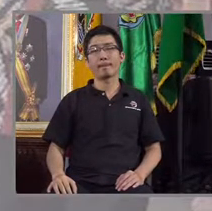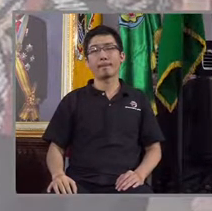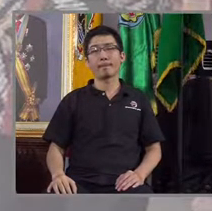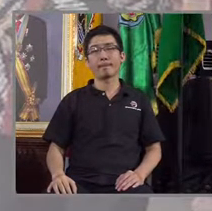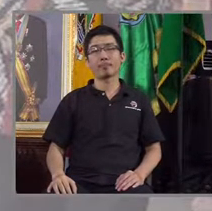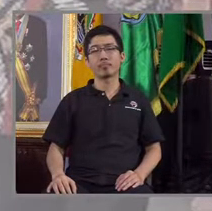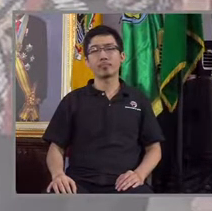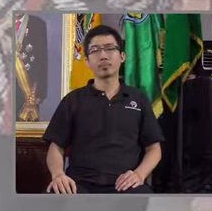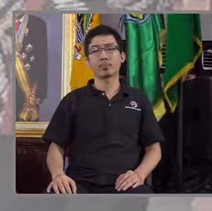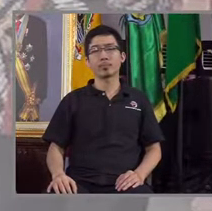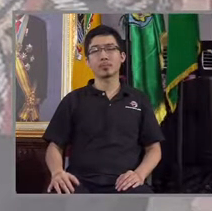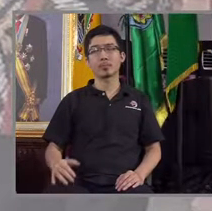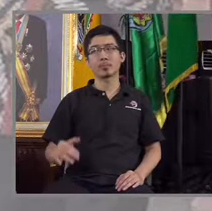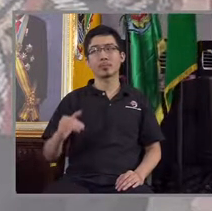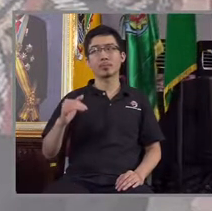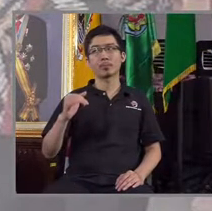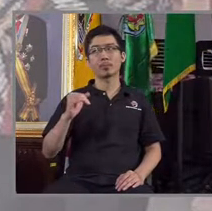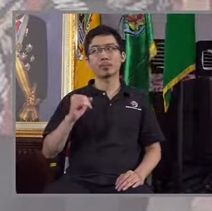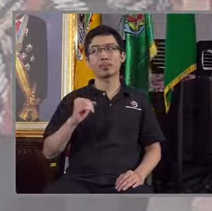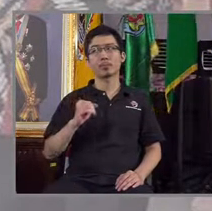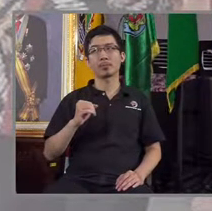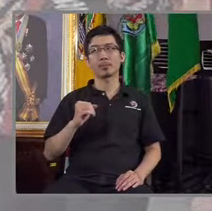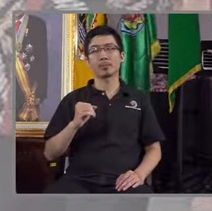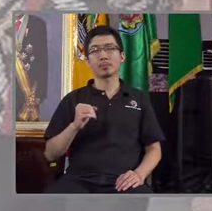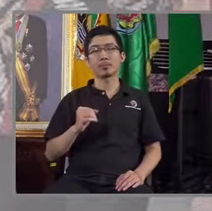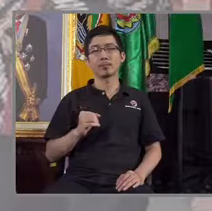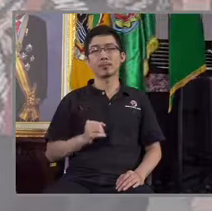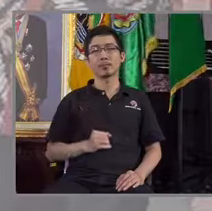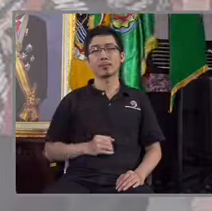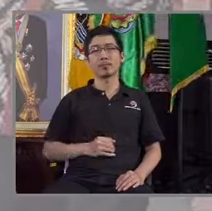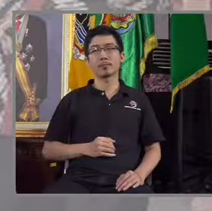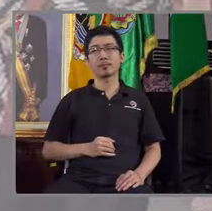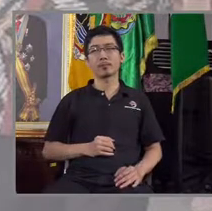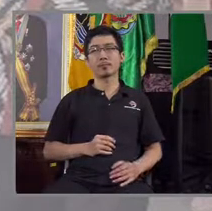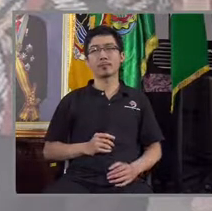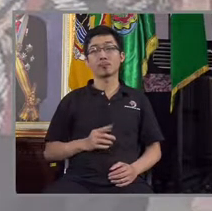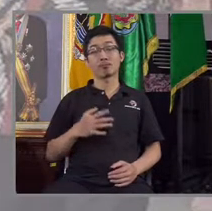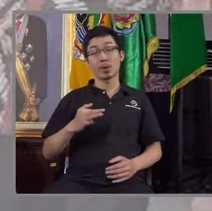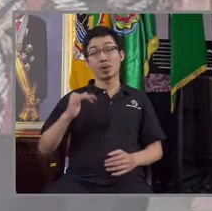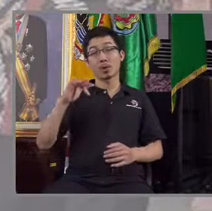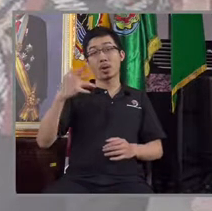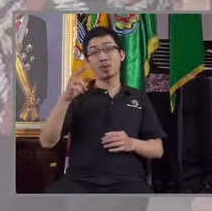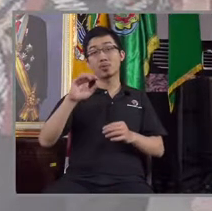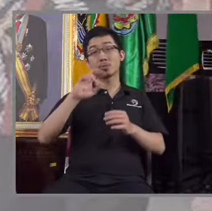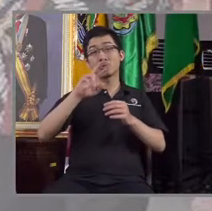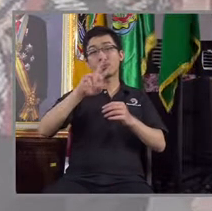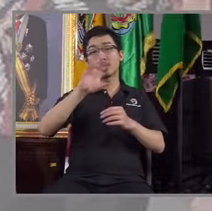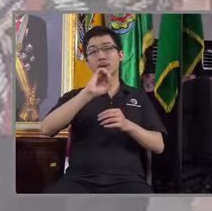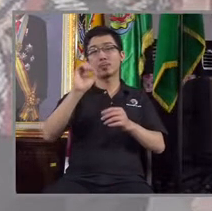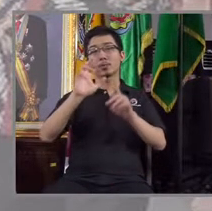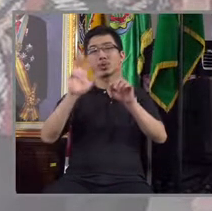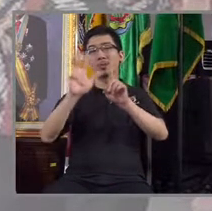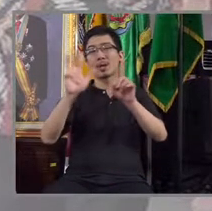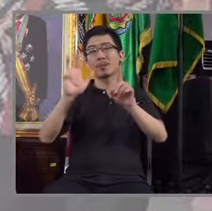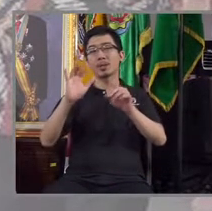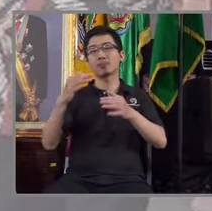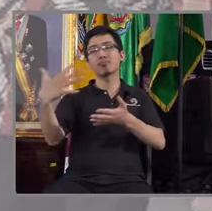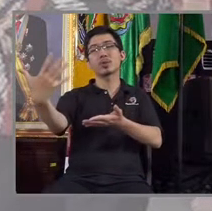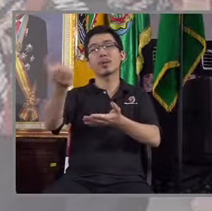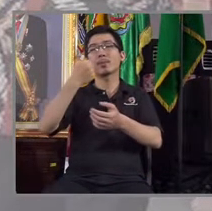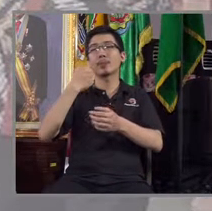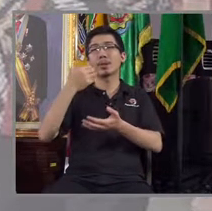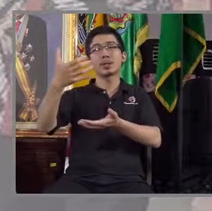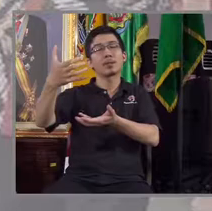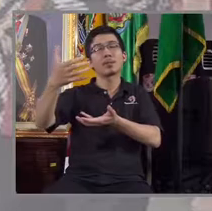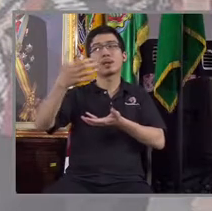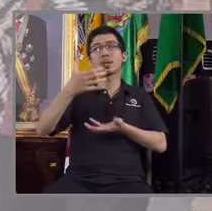2019, pernah alhamdulillah mendapatkan penghargaan anugerah indeks